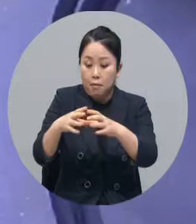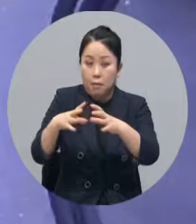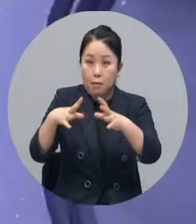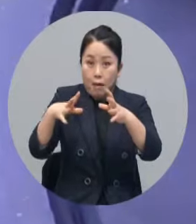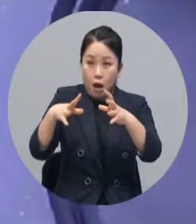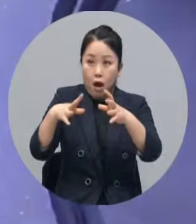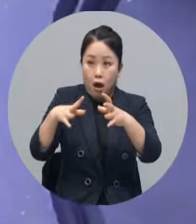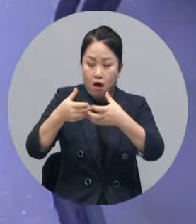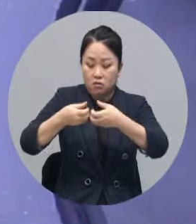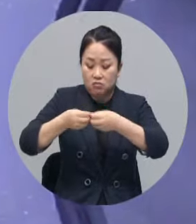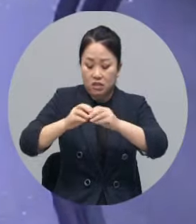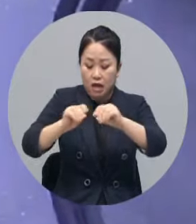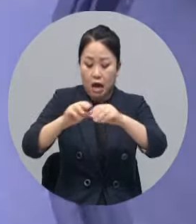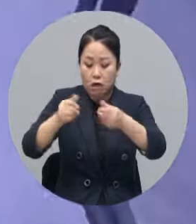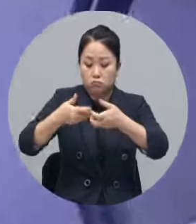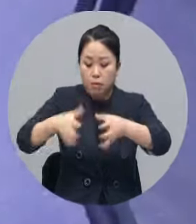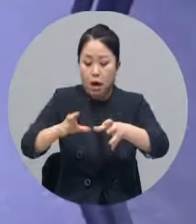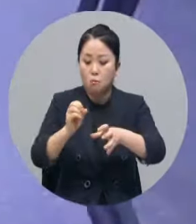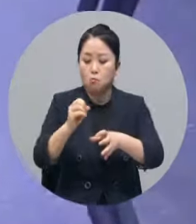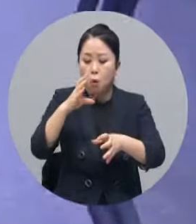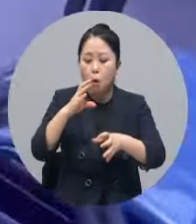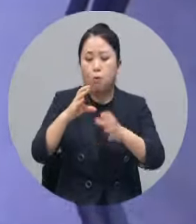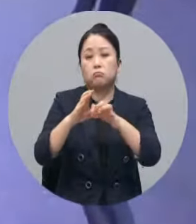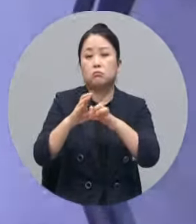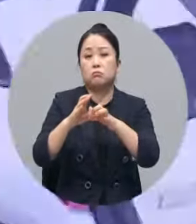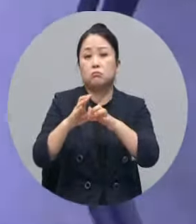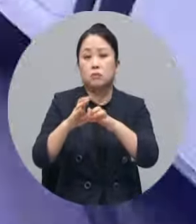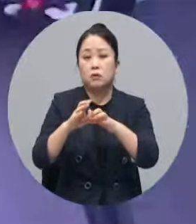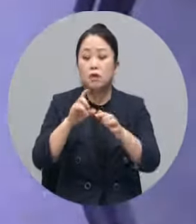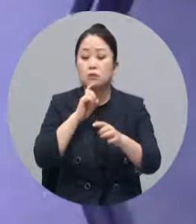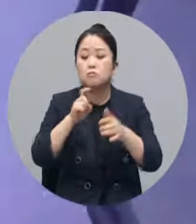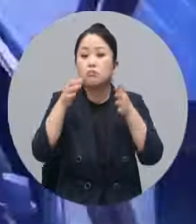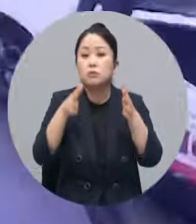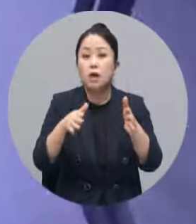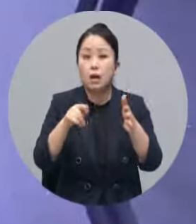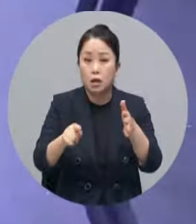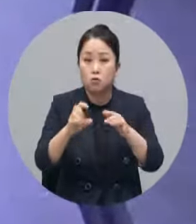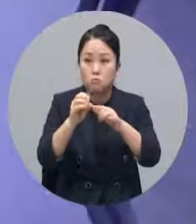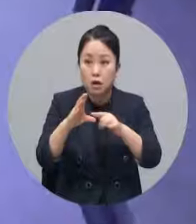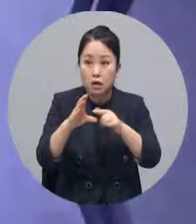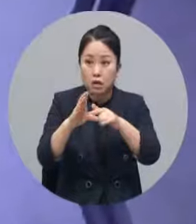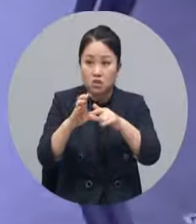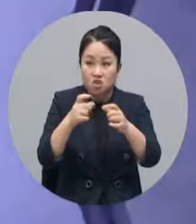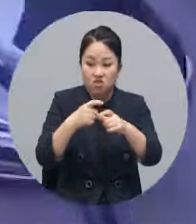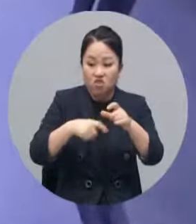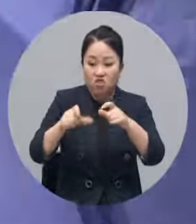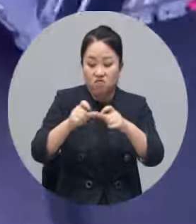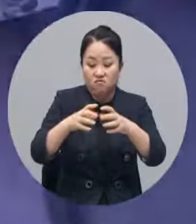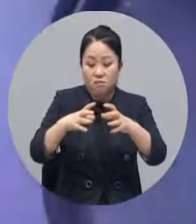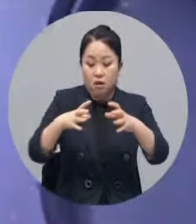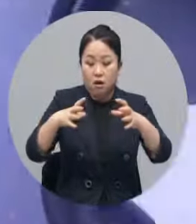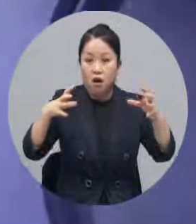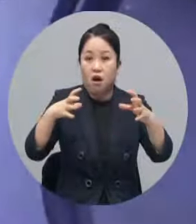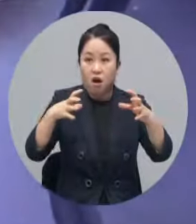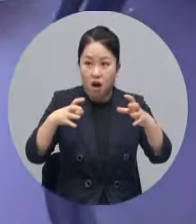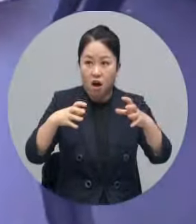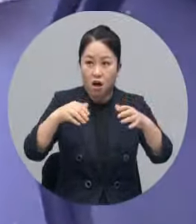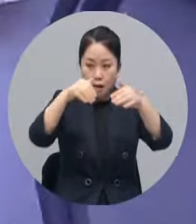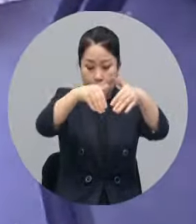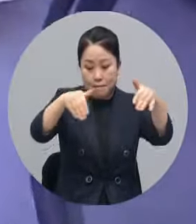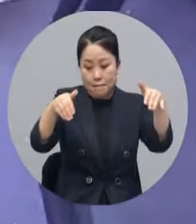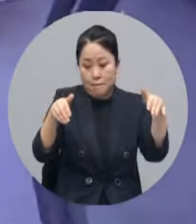아스팔트 조각이 떨어져 나가면서 구멍이 생깁니다. 불과 10여 분 사이 이 구멍은 점점 커졌는데 뒤늦게 차단 방벽이